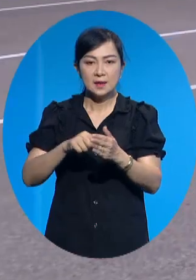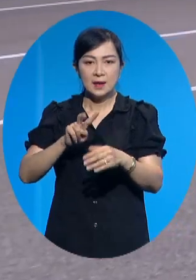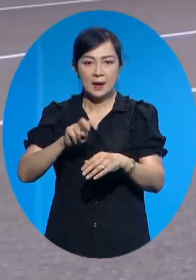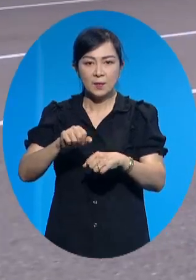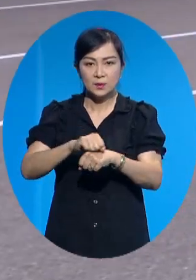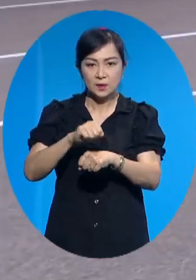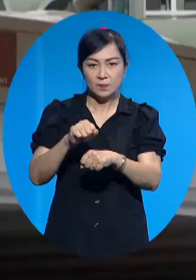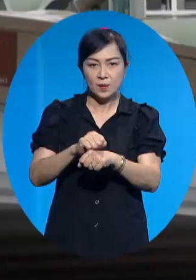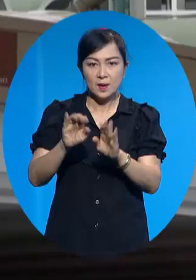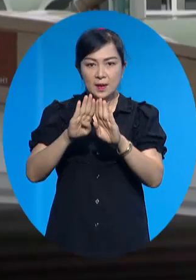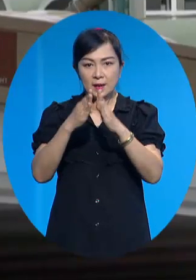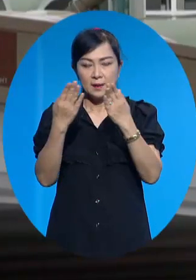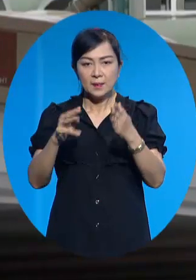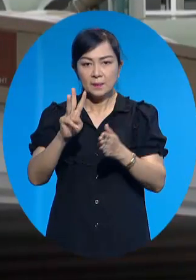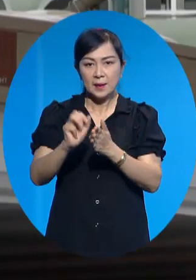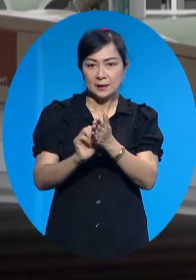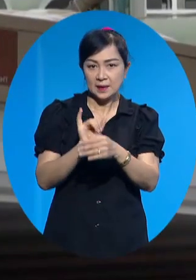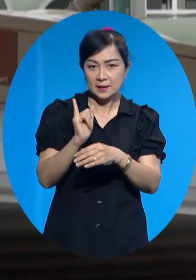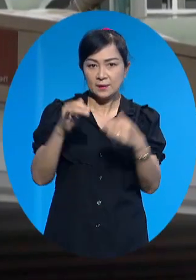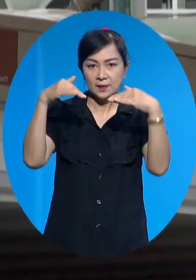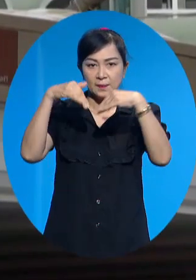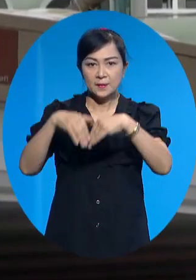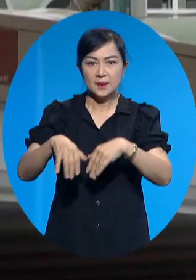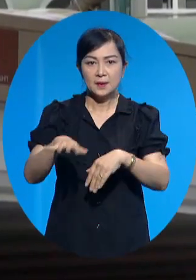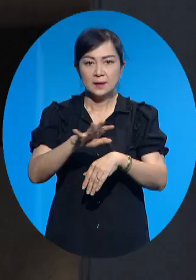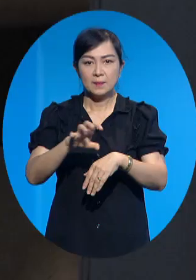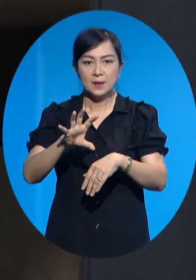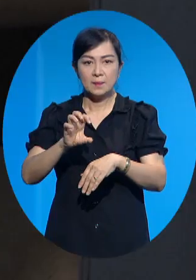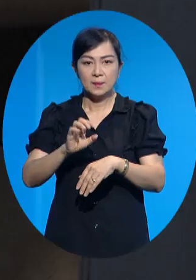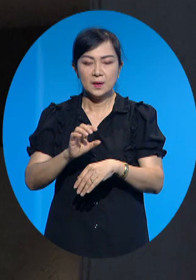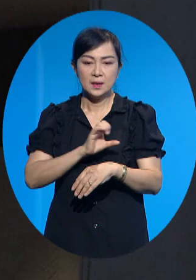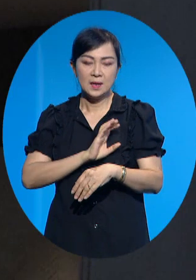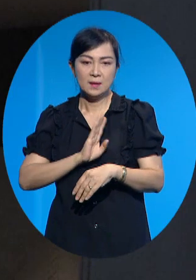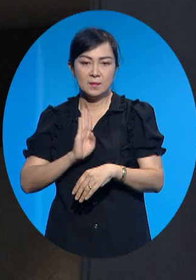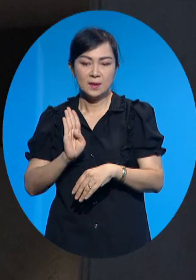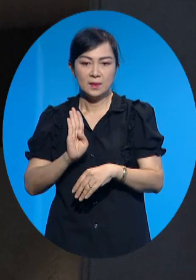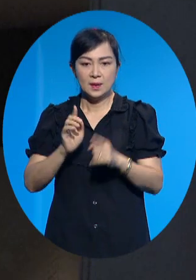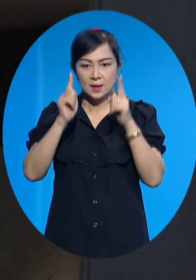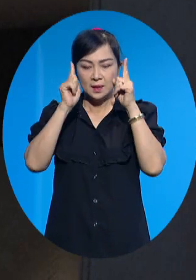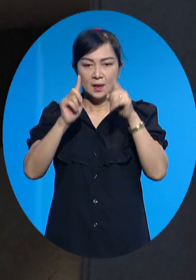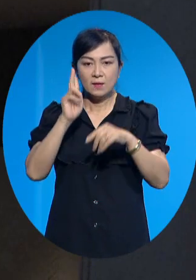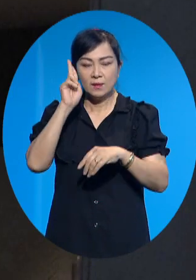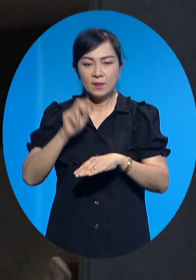tại Singapore khai mạc sáng 3 tháng 6 với sự tham dự của hơn 550 đại biểu là